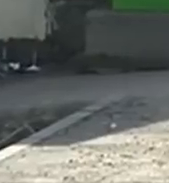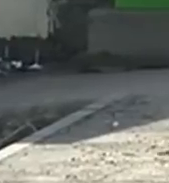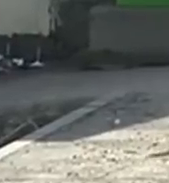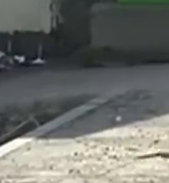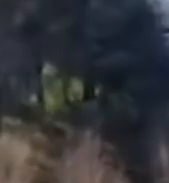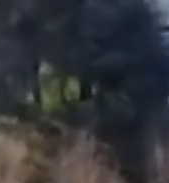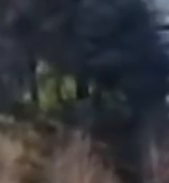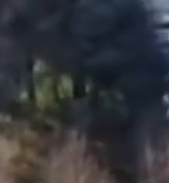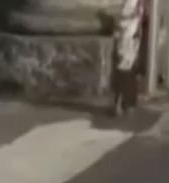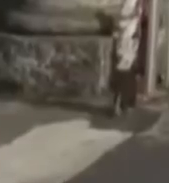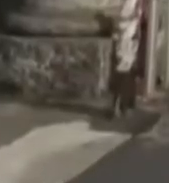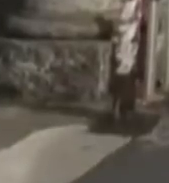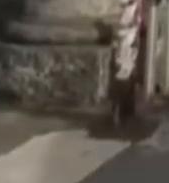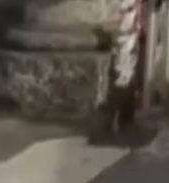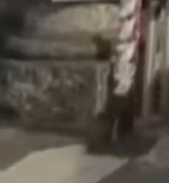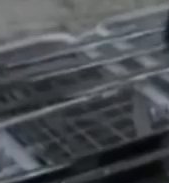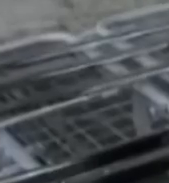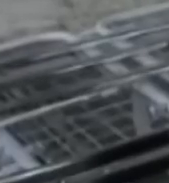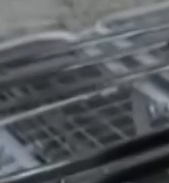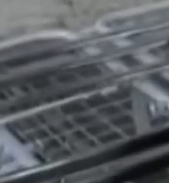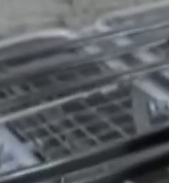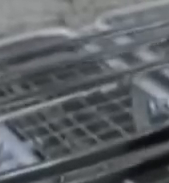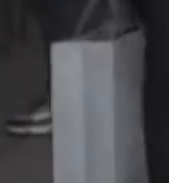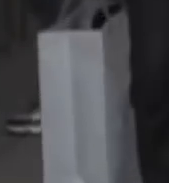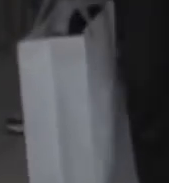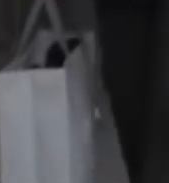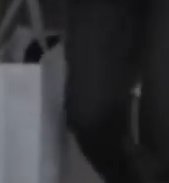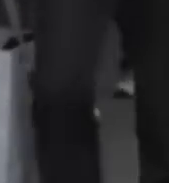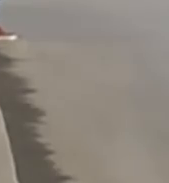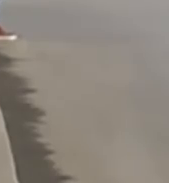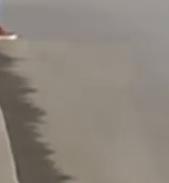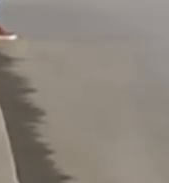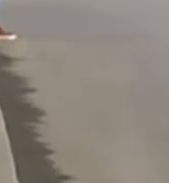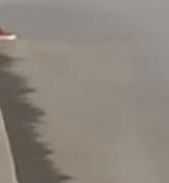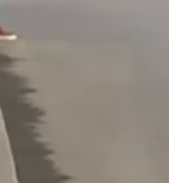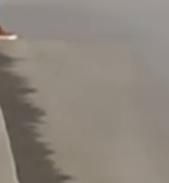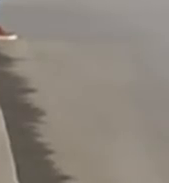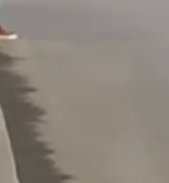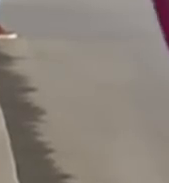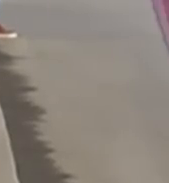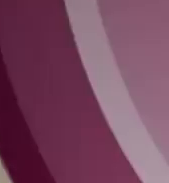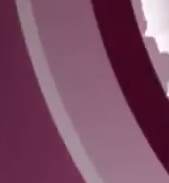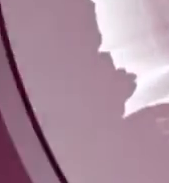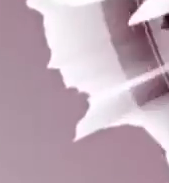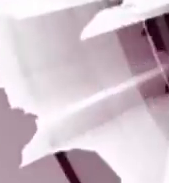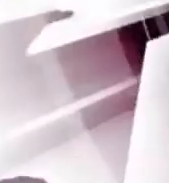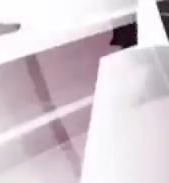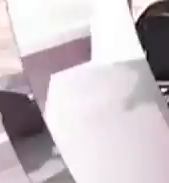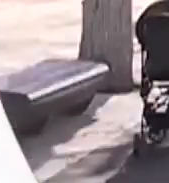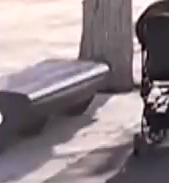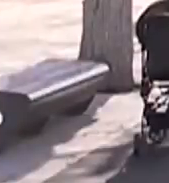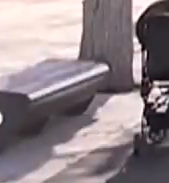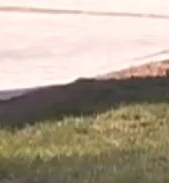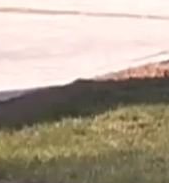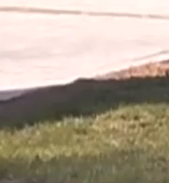без происшествий. А как в таком режиме живут люди в странах, лидирующих по количеству зараженных, расскажет Денис Земцов.